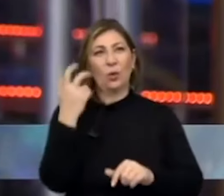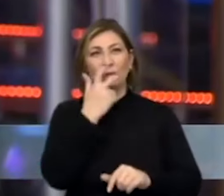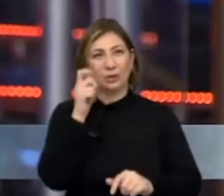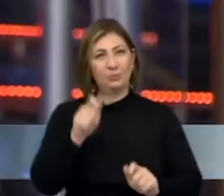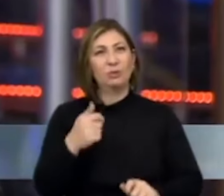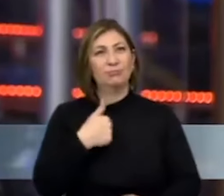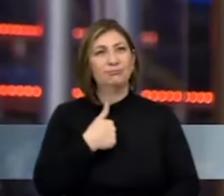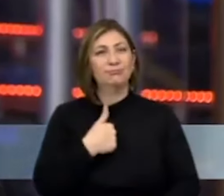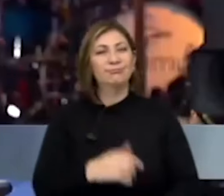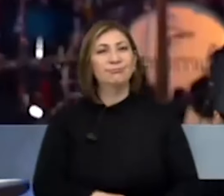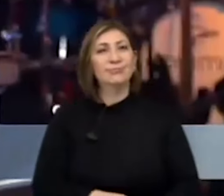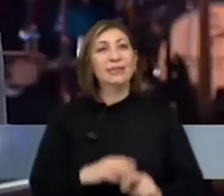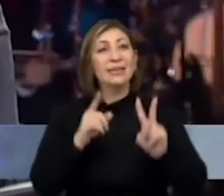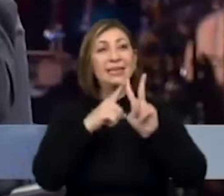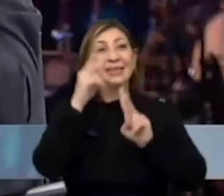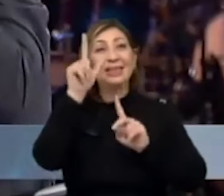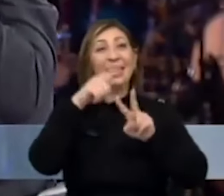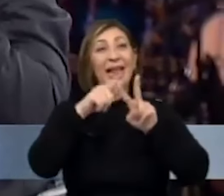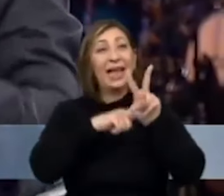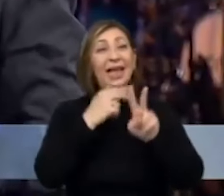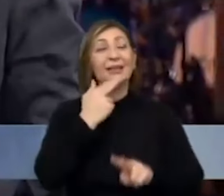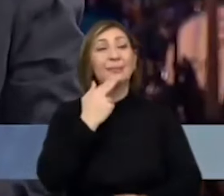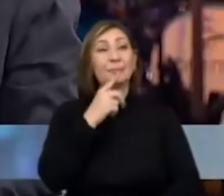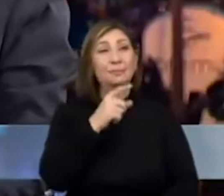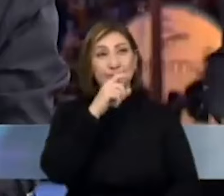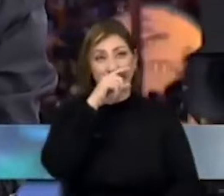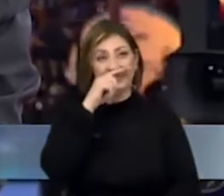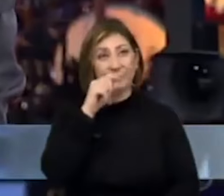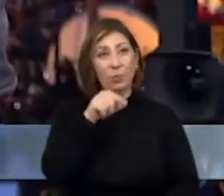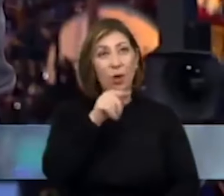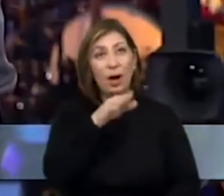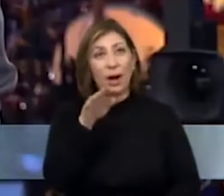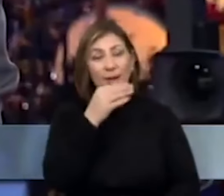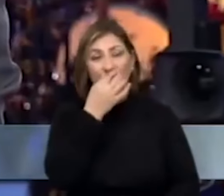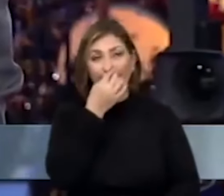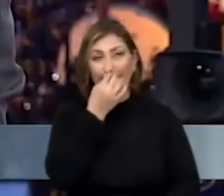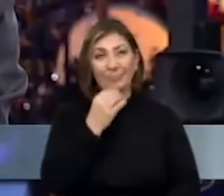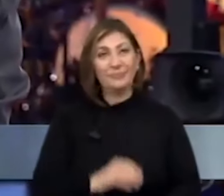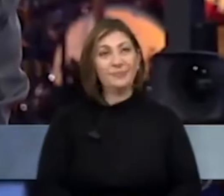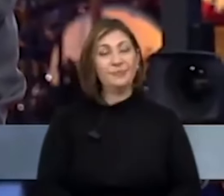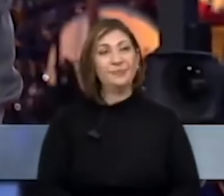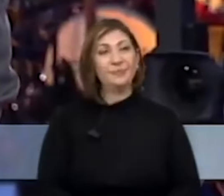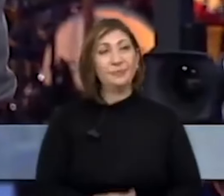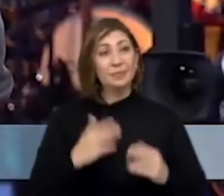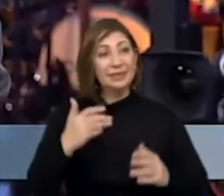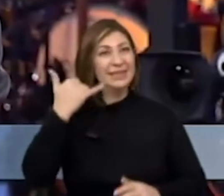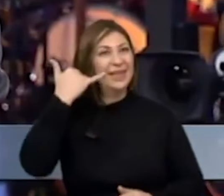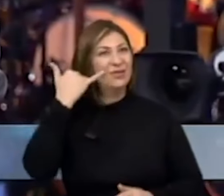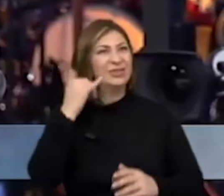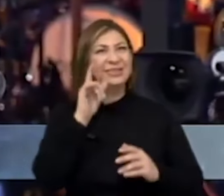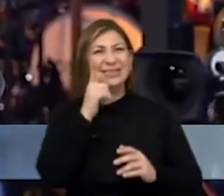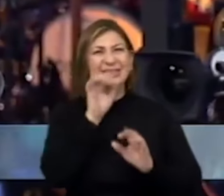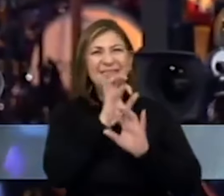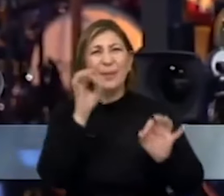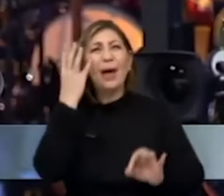okuyacağız. Harikulade. Nilay Hanım, Nilay Hanım. Efendim, buyurun. Bu arada tabii ki telefondaki sesin